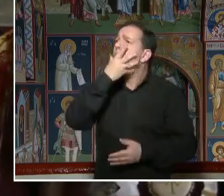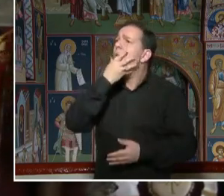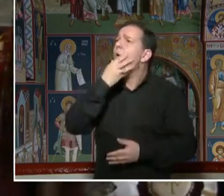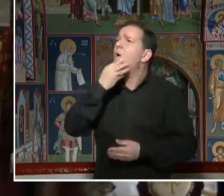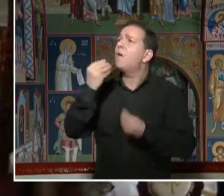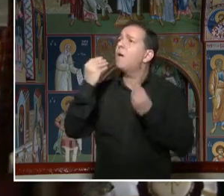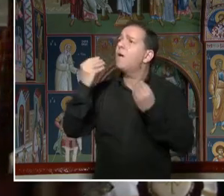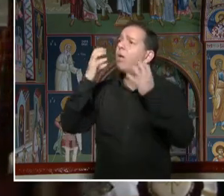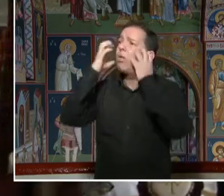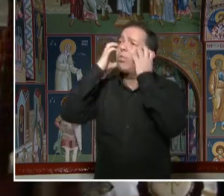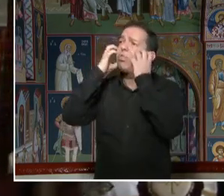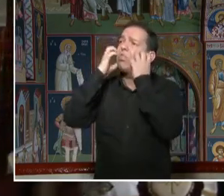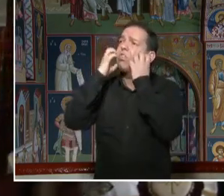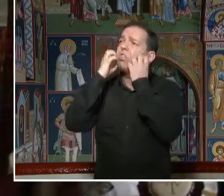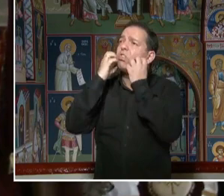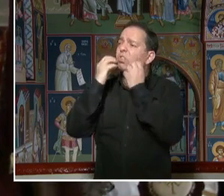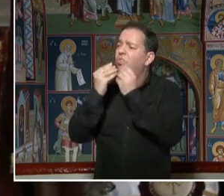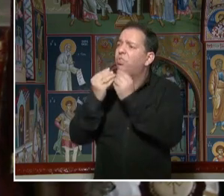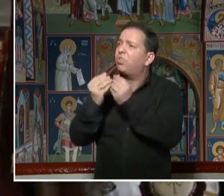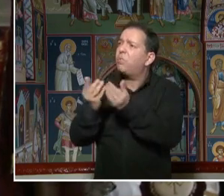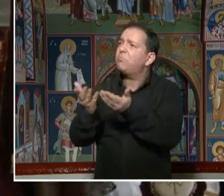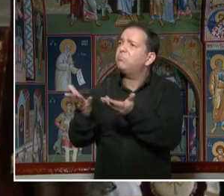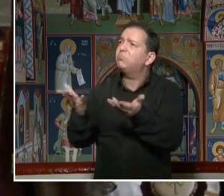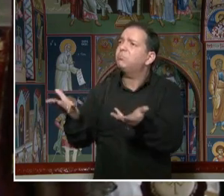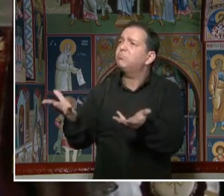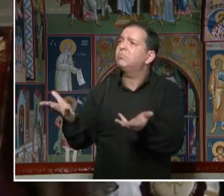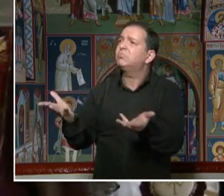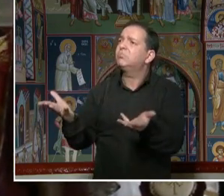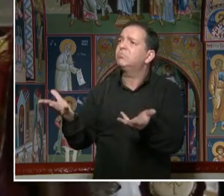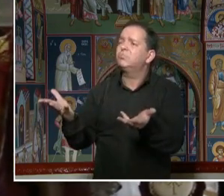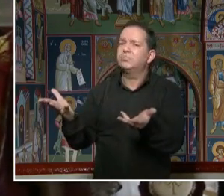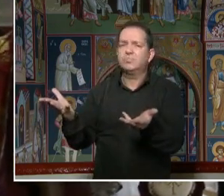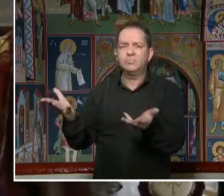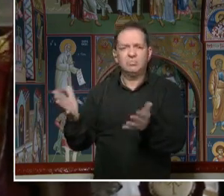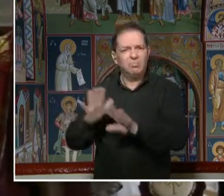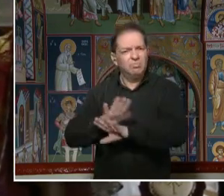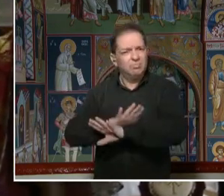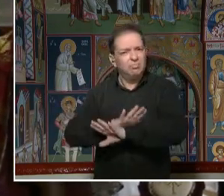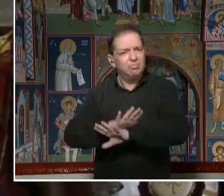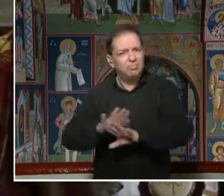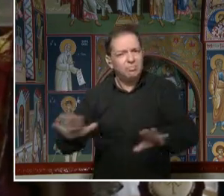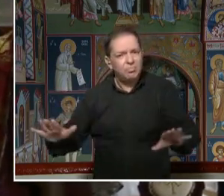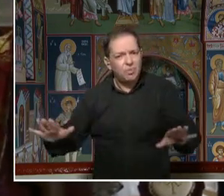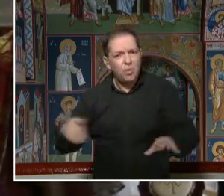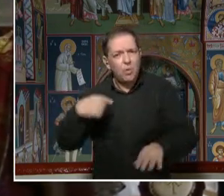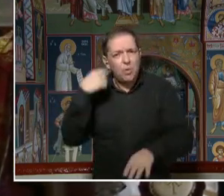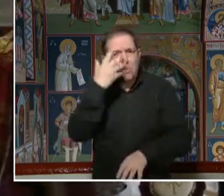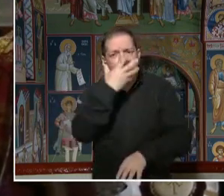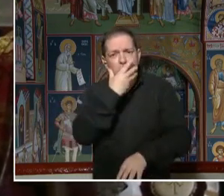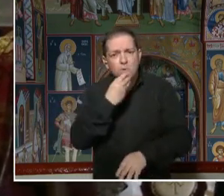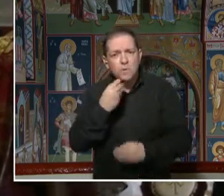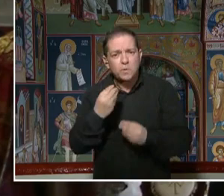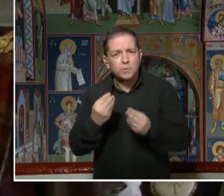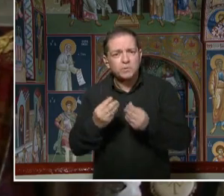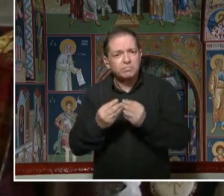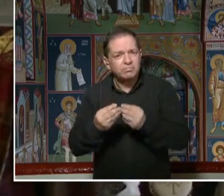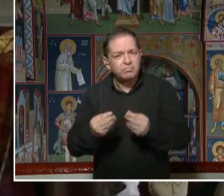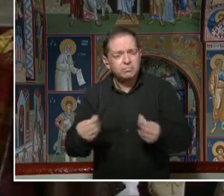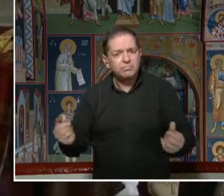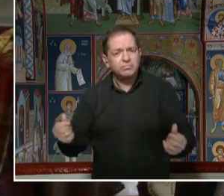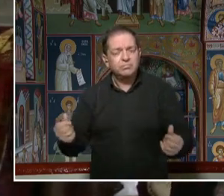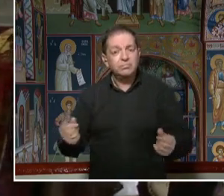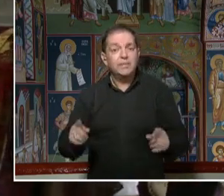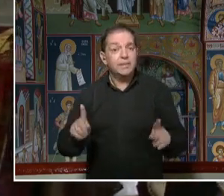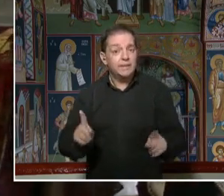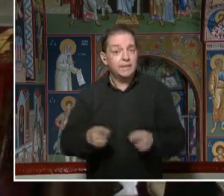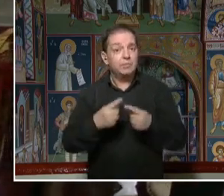της μορφής σου? Παιδί μου, πού ευηθίστηκε και εξυφανίστη το κάλος του προσώπου σου?»